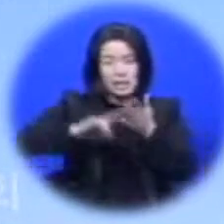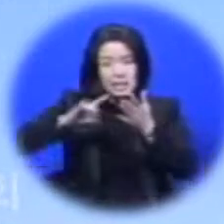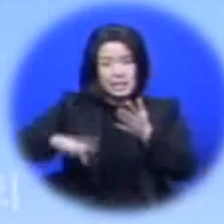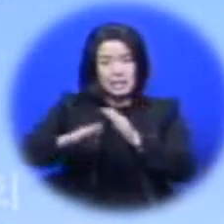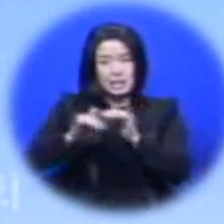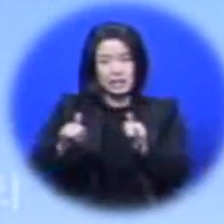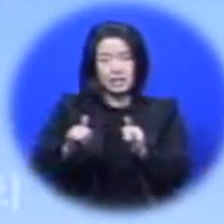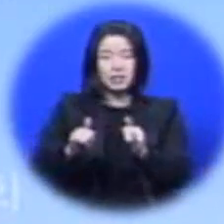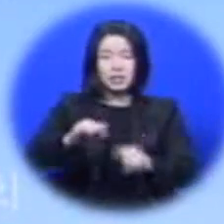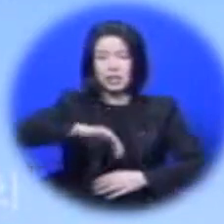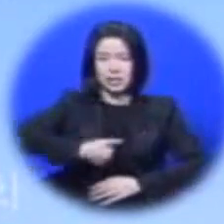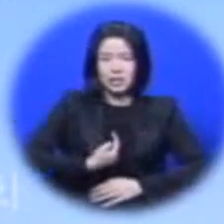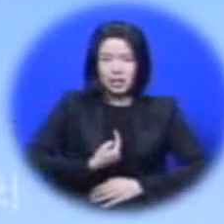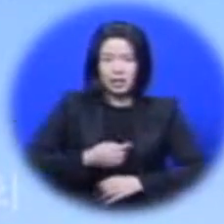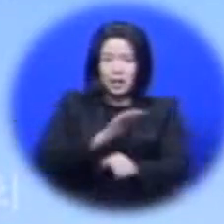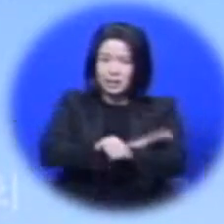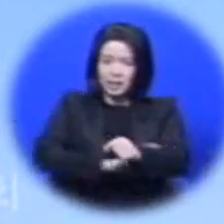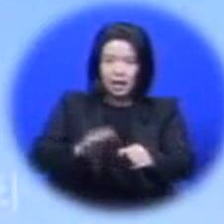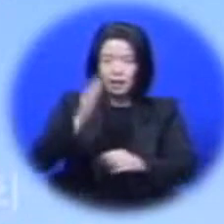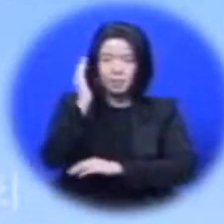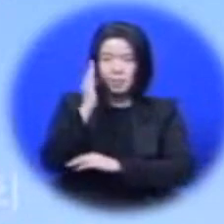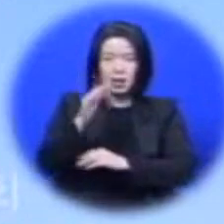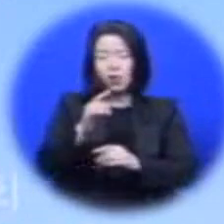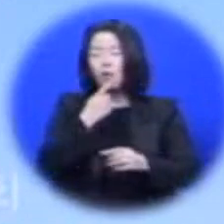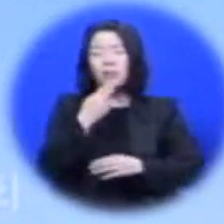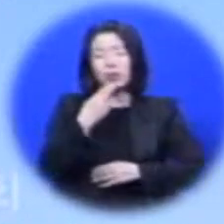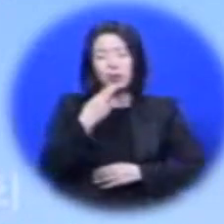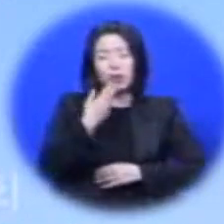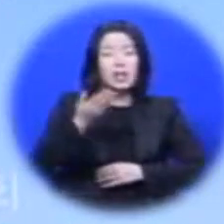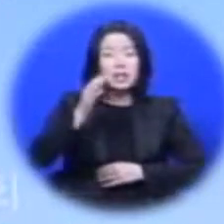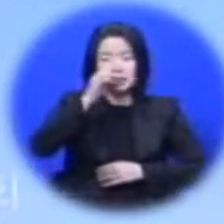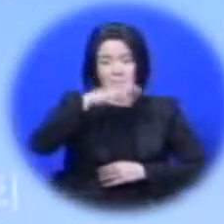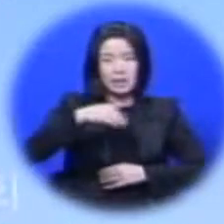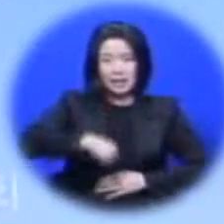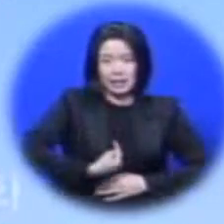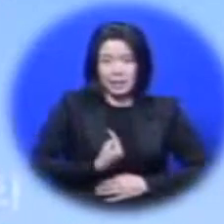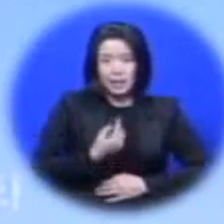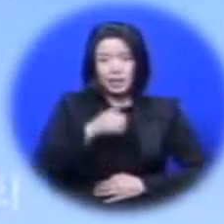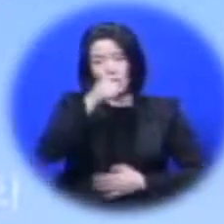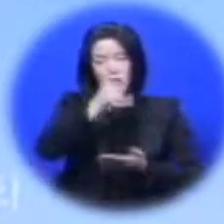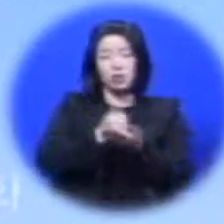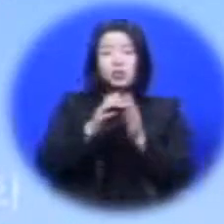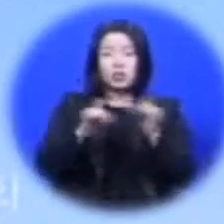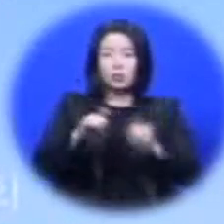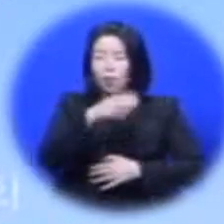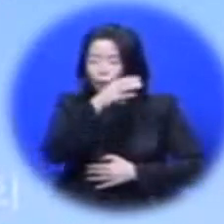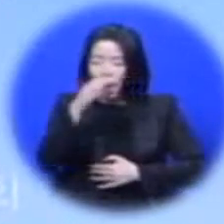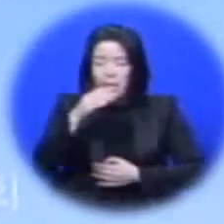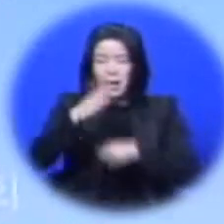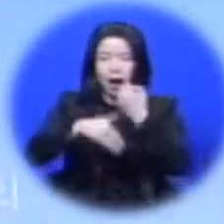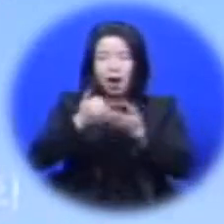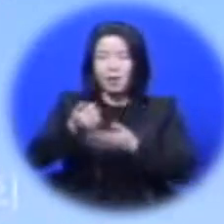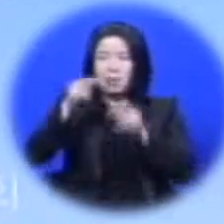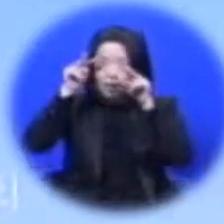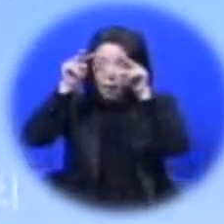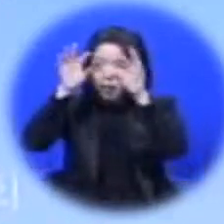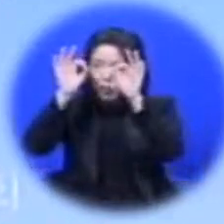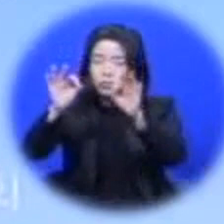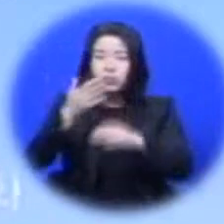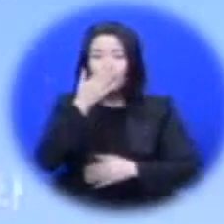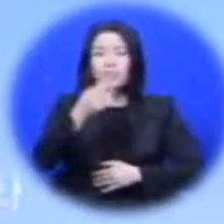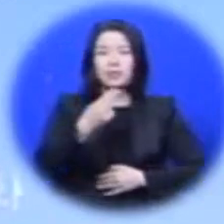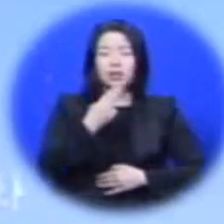자기가 잘했던 이야기는 하나도 안 합니다. 그냥 자기가 죄인이고 감히 하나님을 쳐다볼 수도 없는 사람이라고